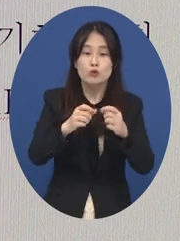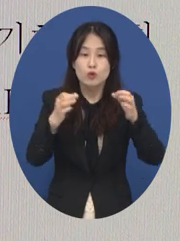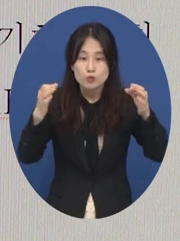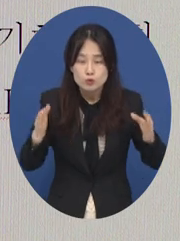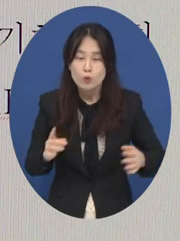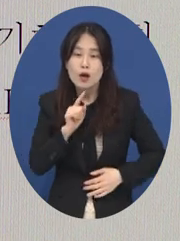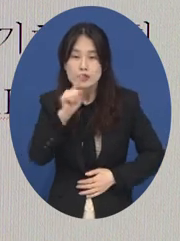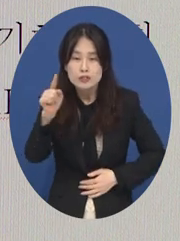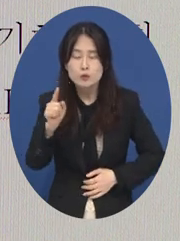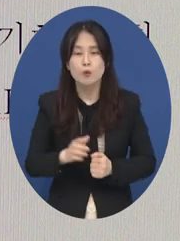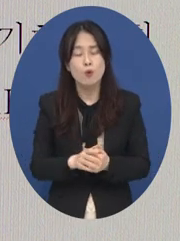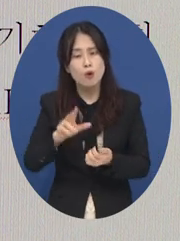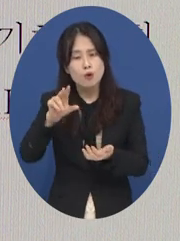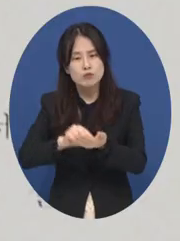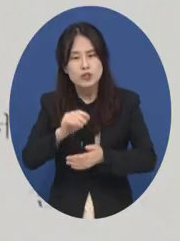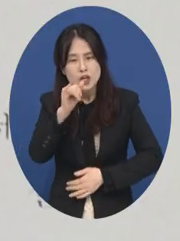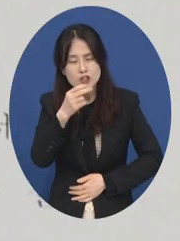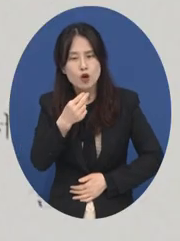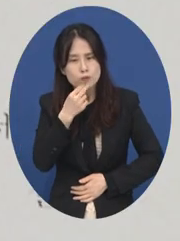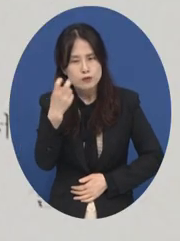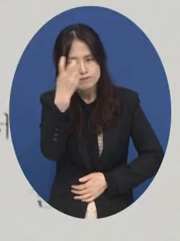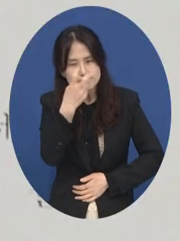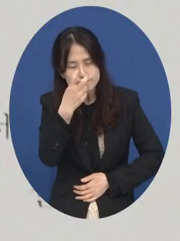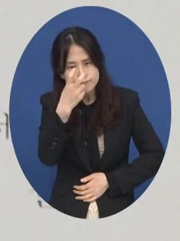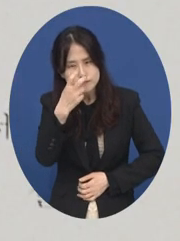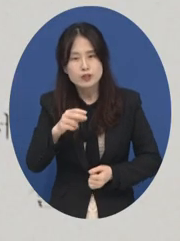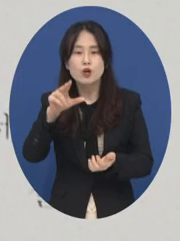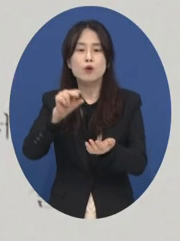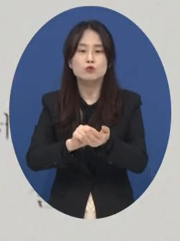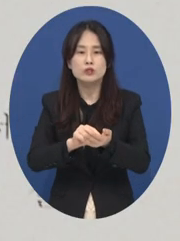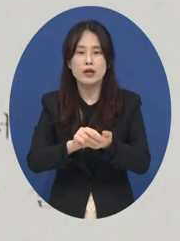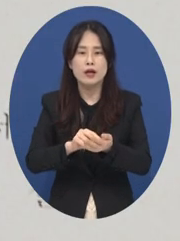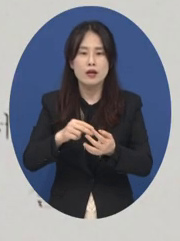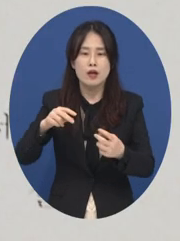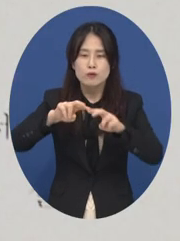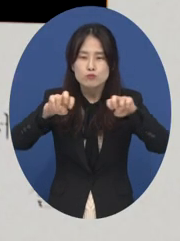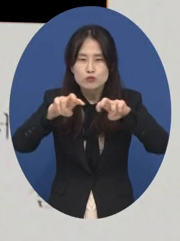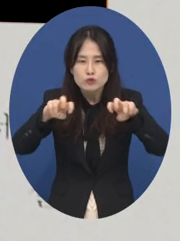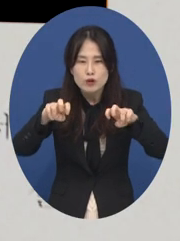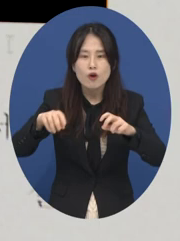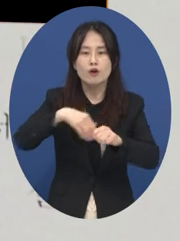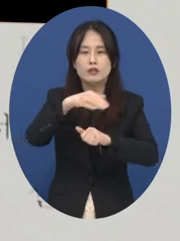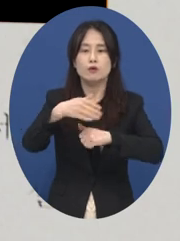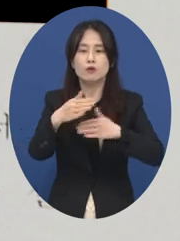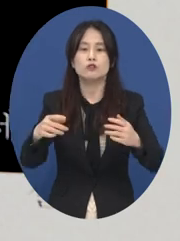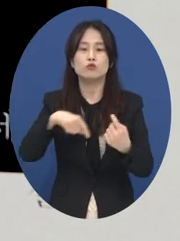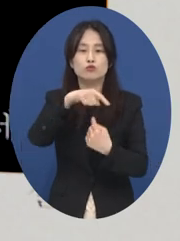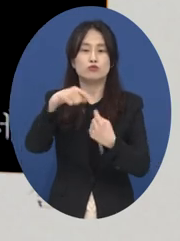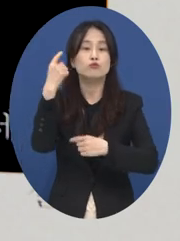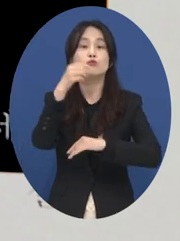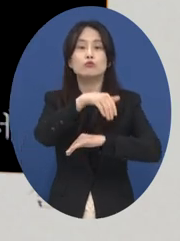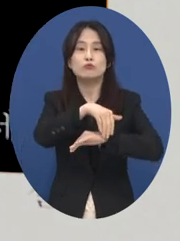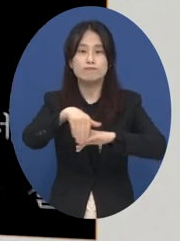신고 처리 상황을 모니터링하고 주요 민원 을 분석하는 종합 상황실 도 운영할 계획입니다